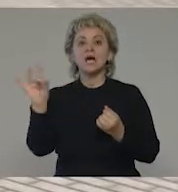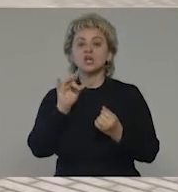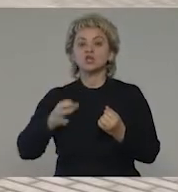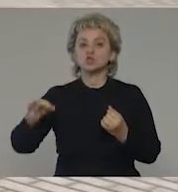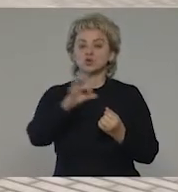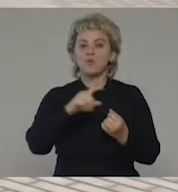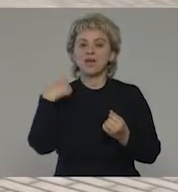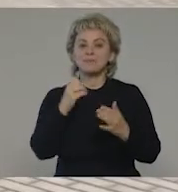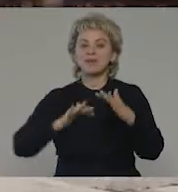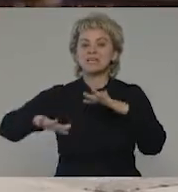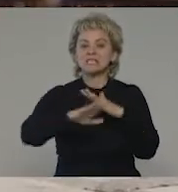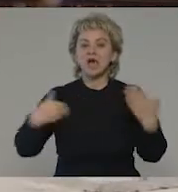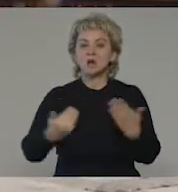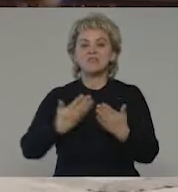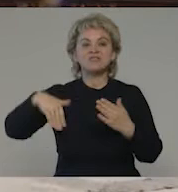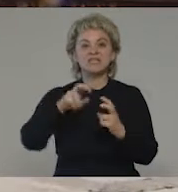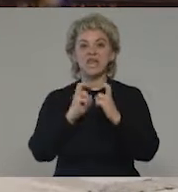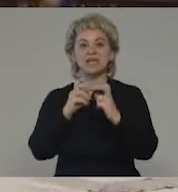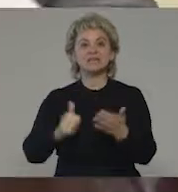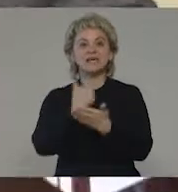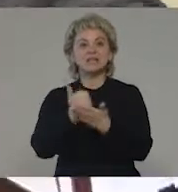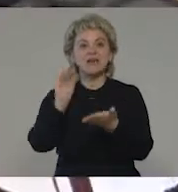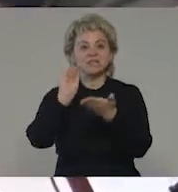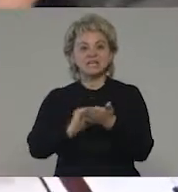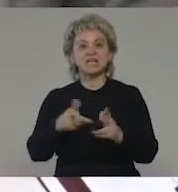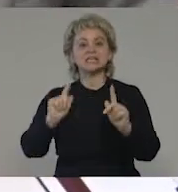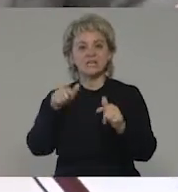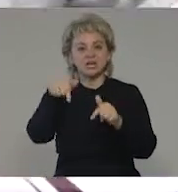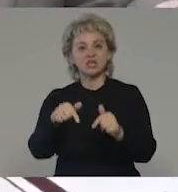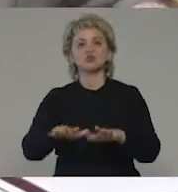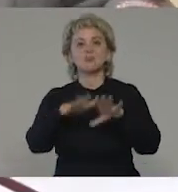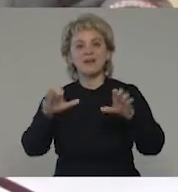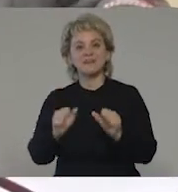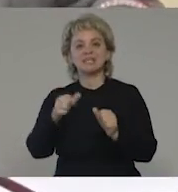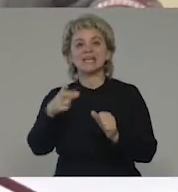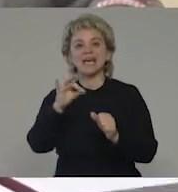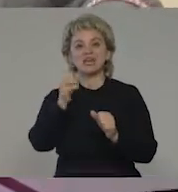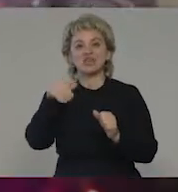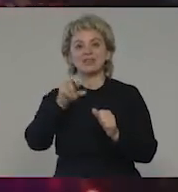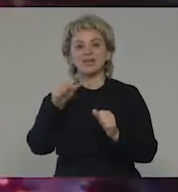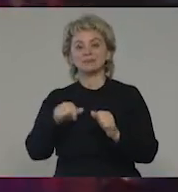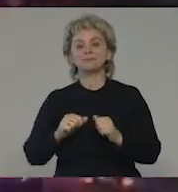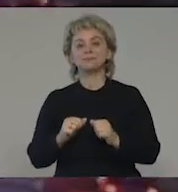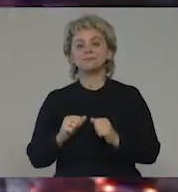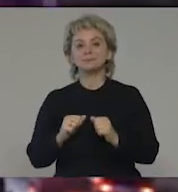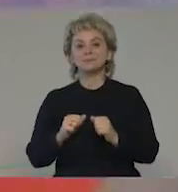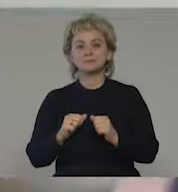Ростовская область первой в стране обновит все электрички. Планы зафиксированы в соглашении правительства с РЖД.